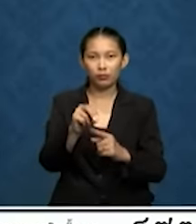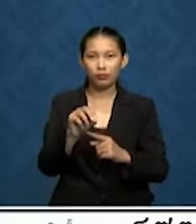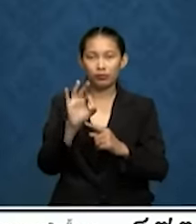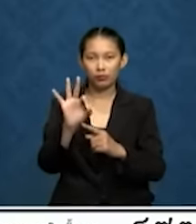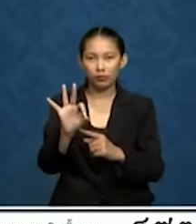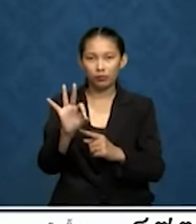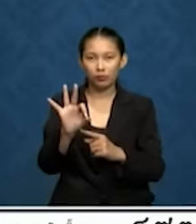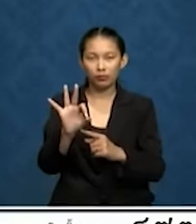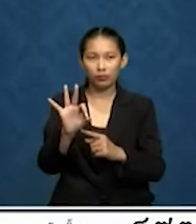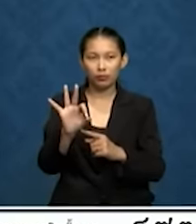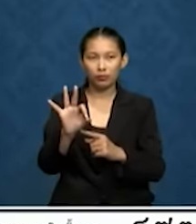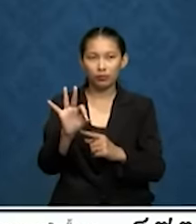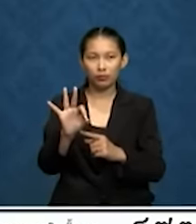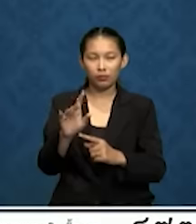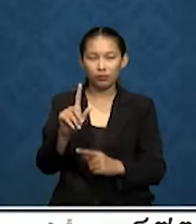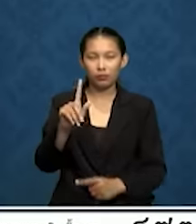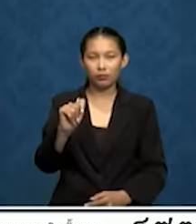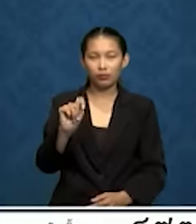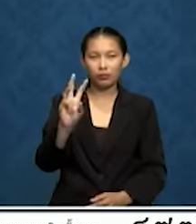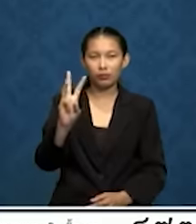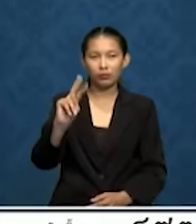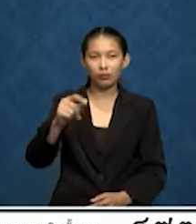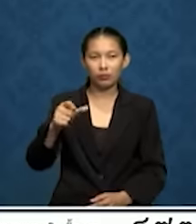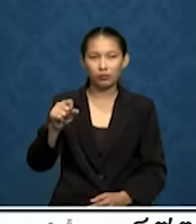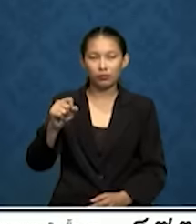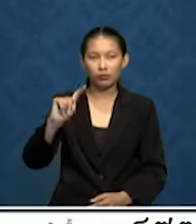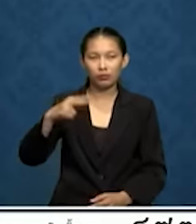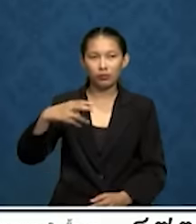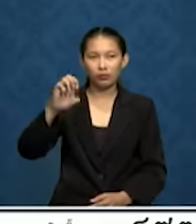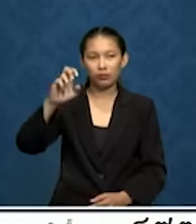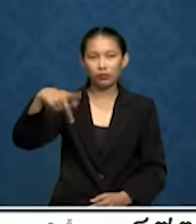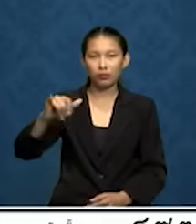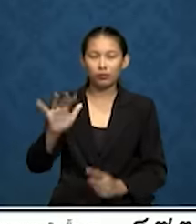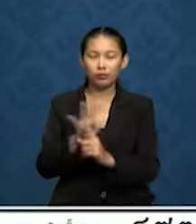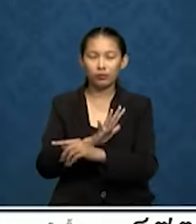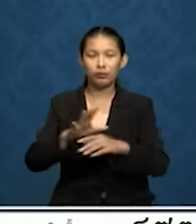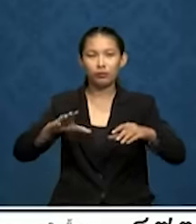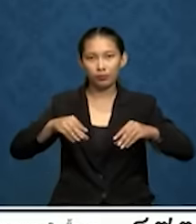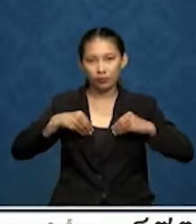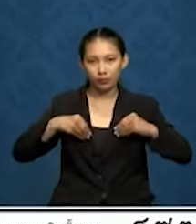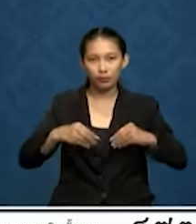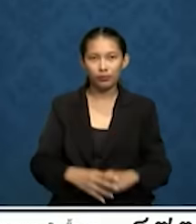139นางสาวตวงทิพย์จินตเวช เห็นชอบค่ะ